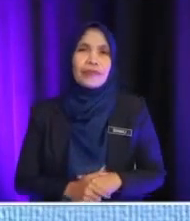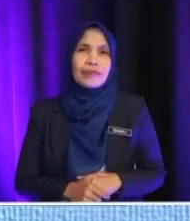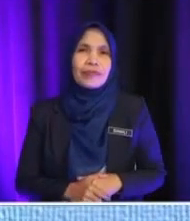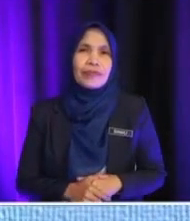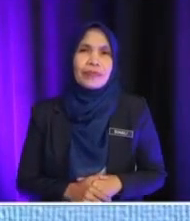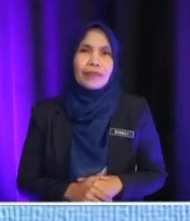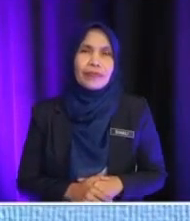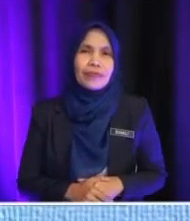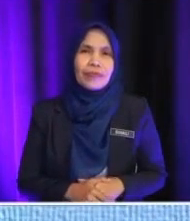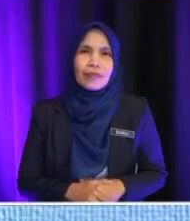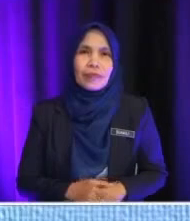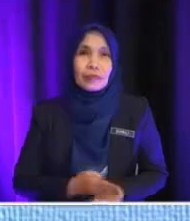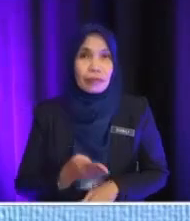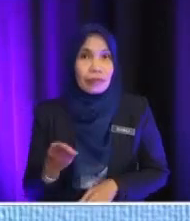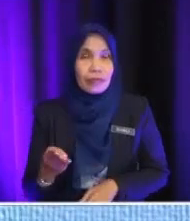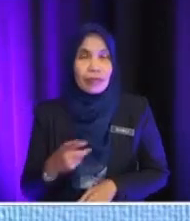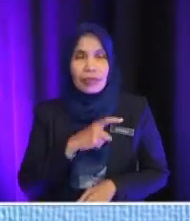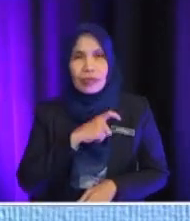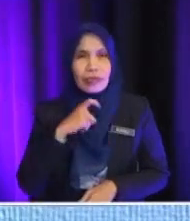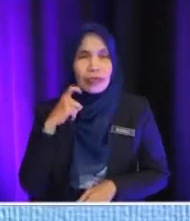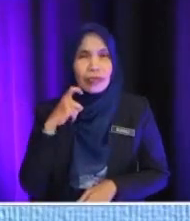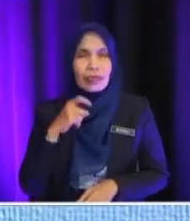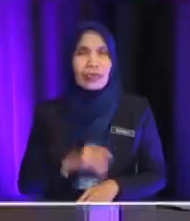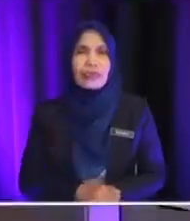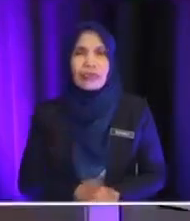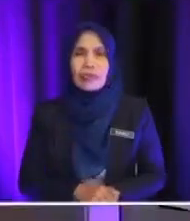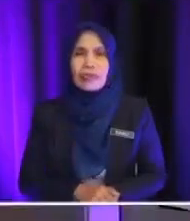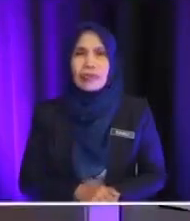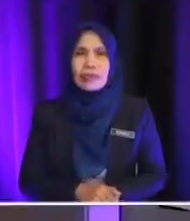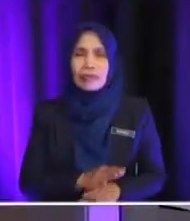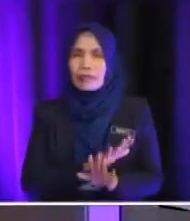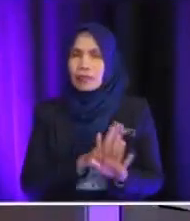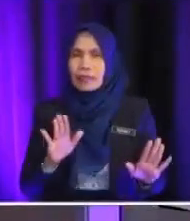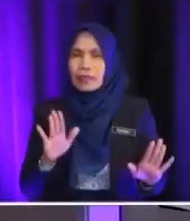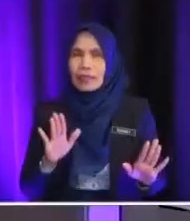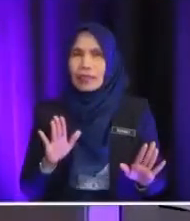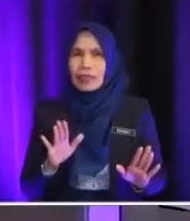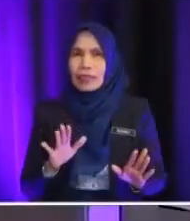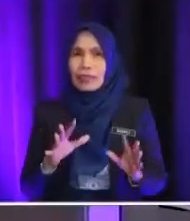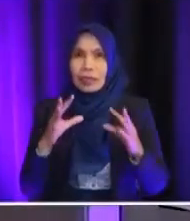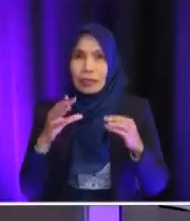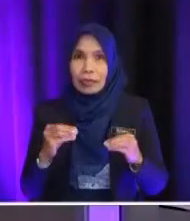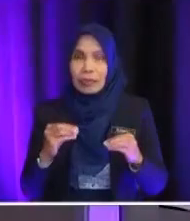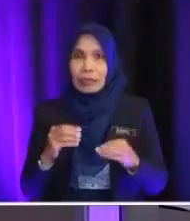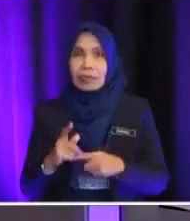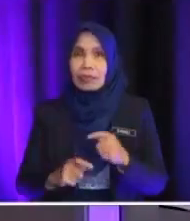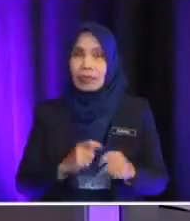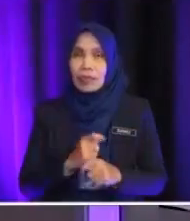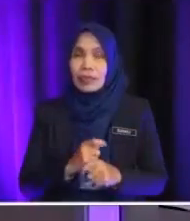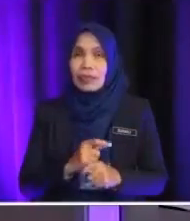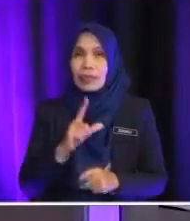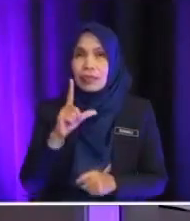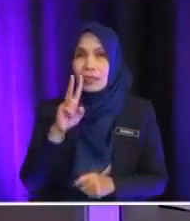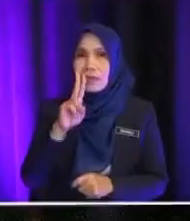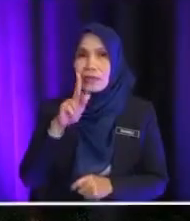seterusnya kalau bahan kering pula, bahan tidak melepasi tarikh luput. Okey. Kalau makanan dalam tin macam mana? Cara